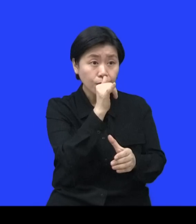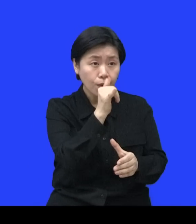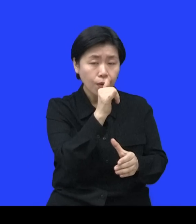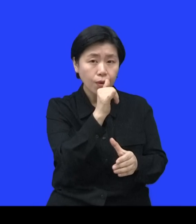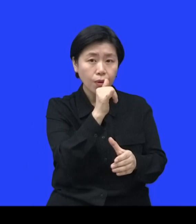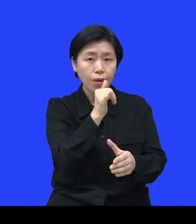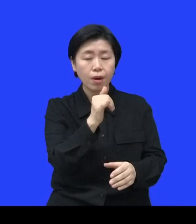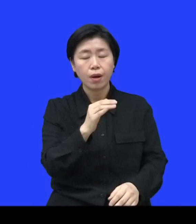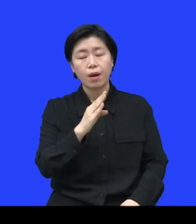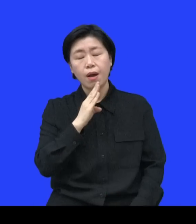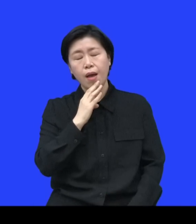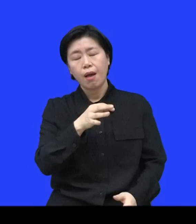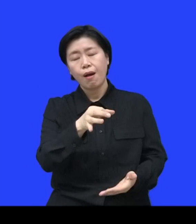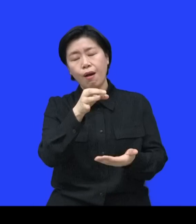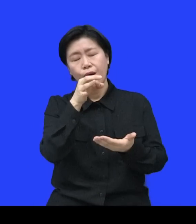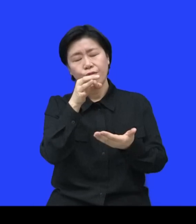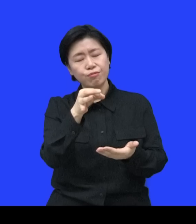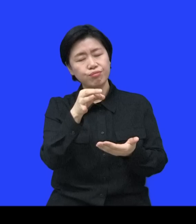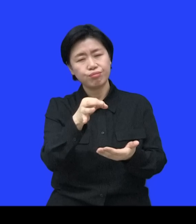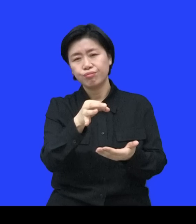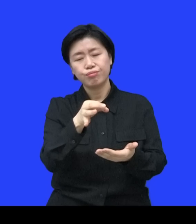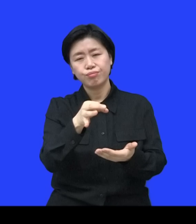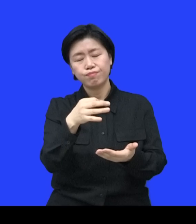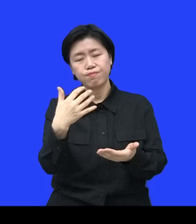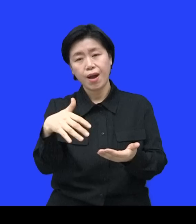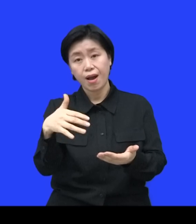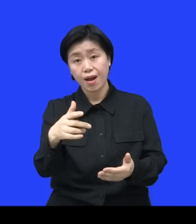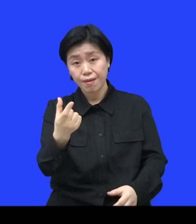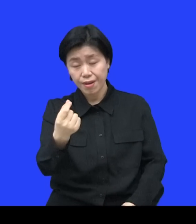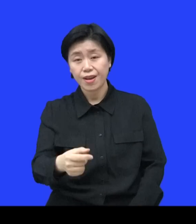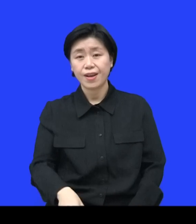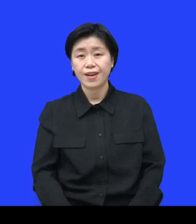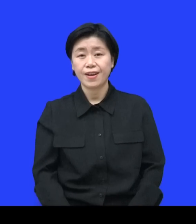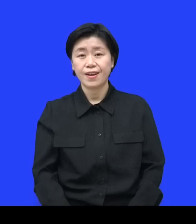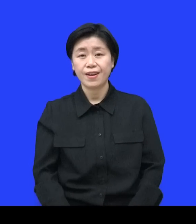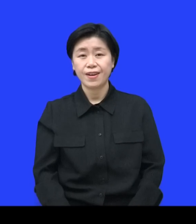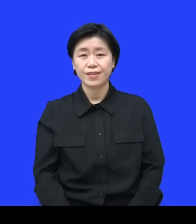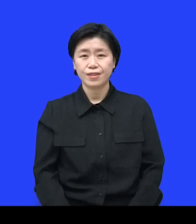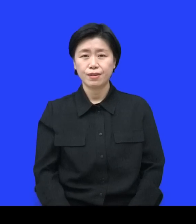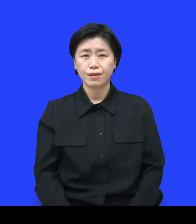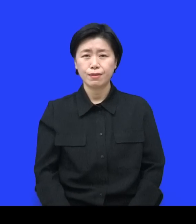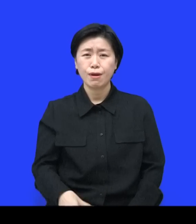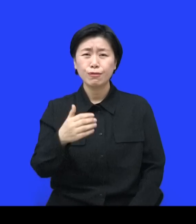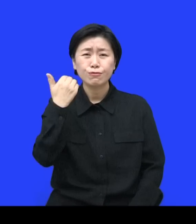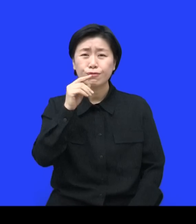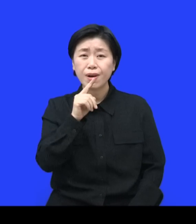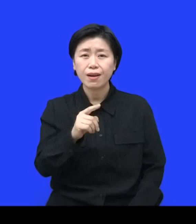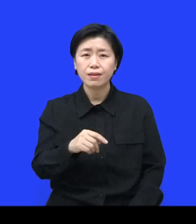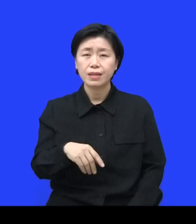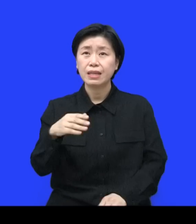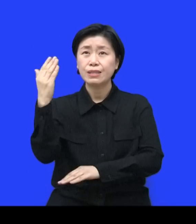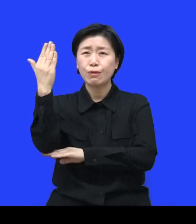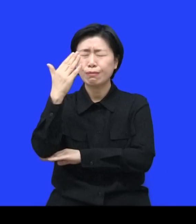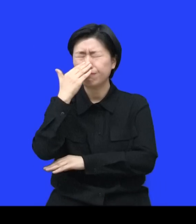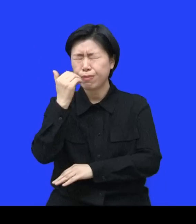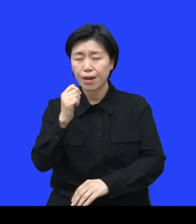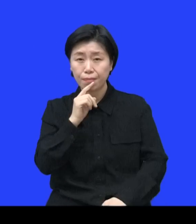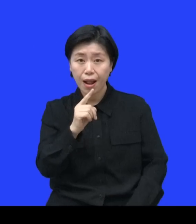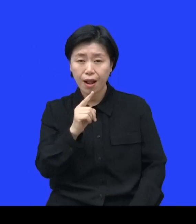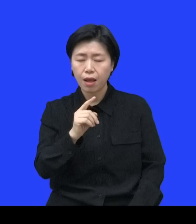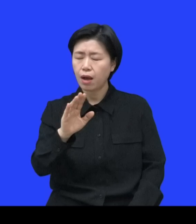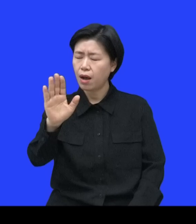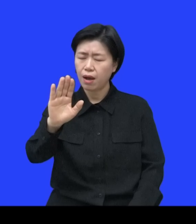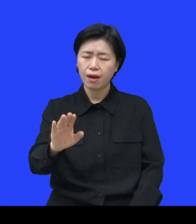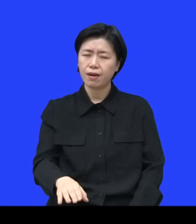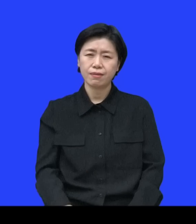그것만큼 귀한 영광이 있을까? 요즘 어떤 사람들이 뭐 설교는 지겹지. 뭐 아무리 그래도 저는 확실히 전도를 해봤기